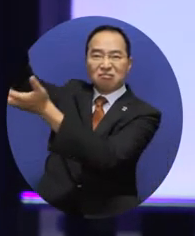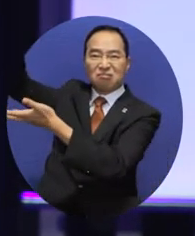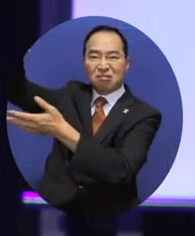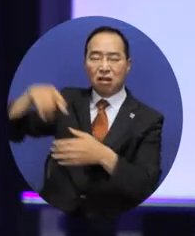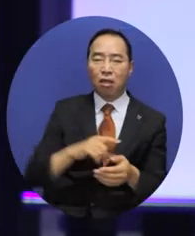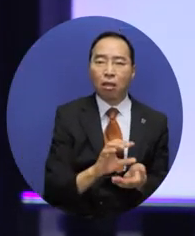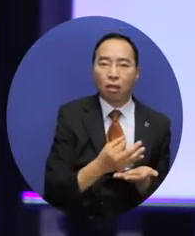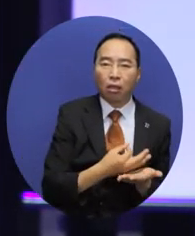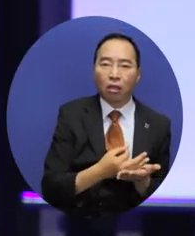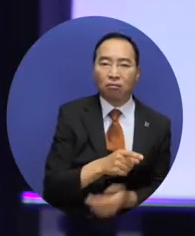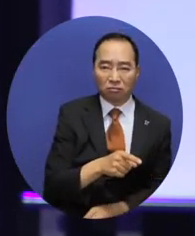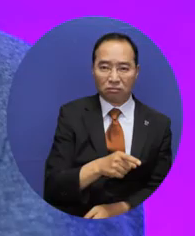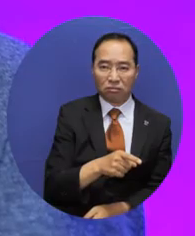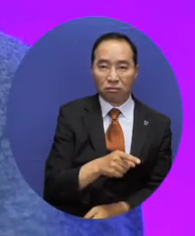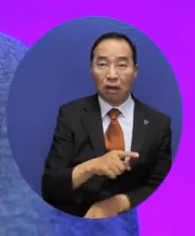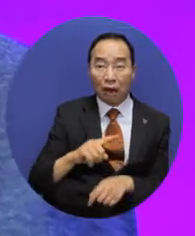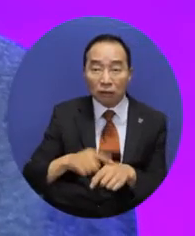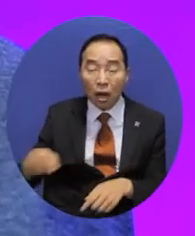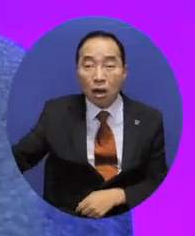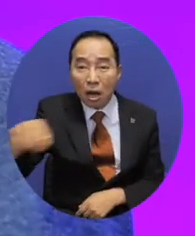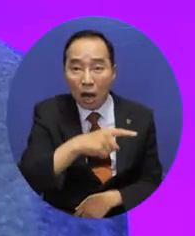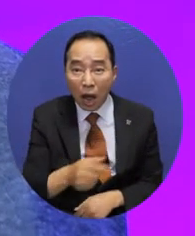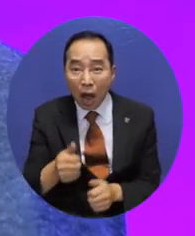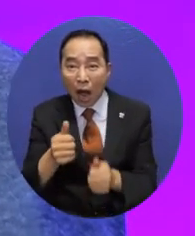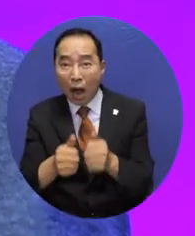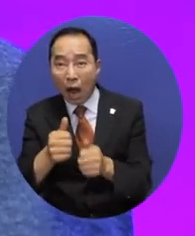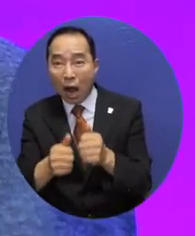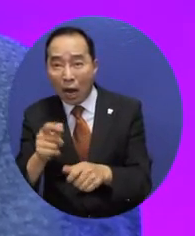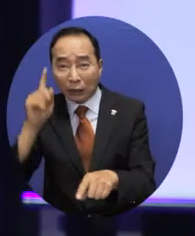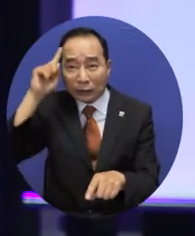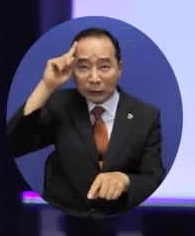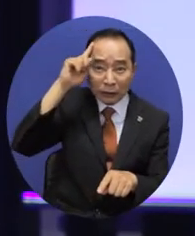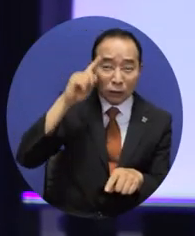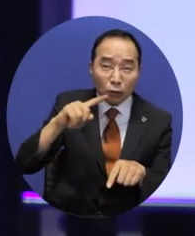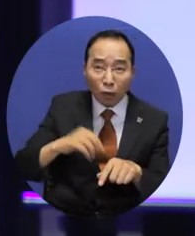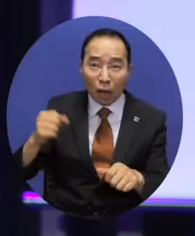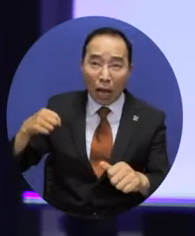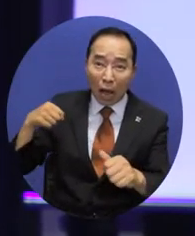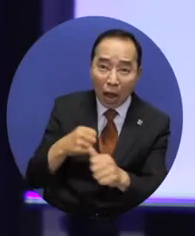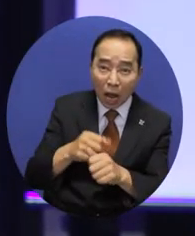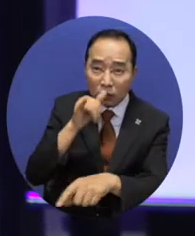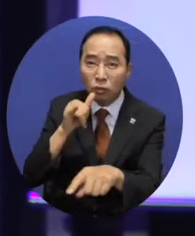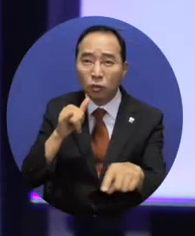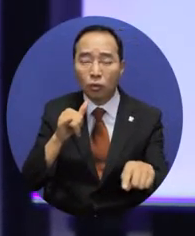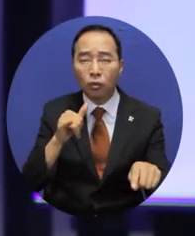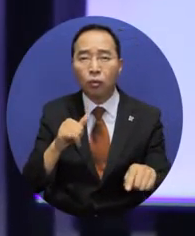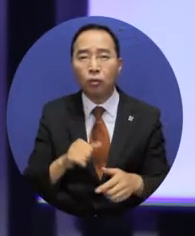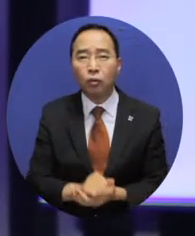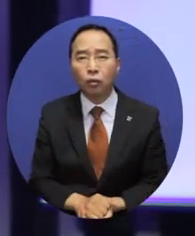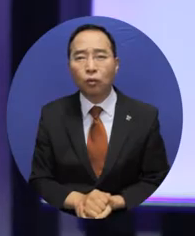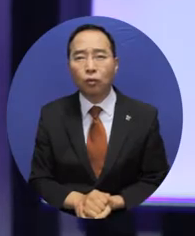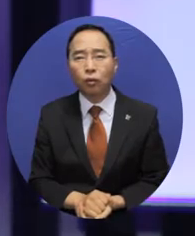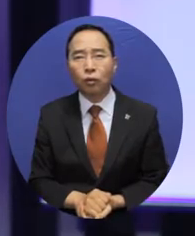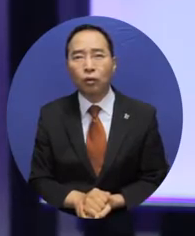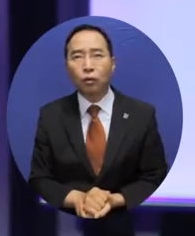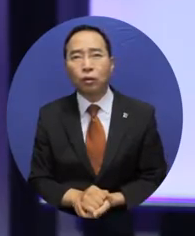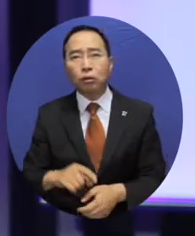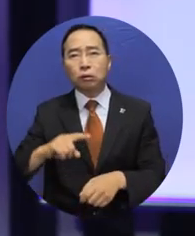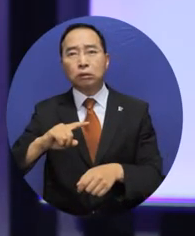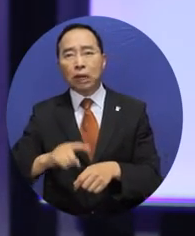경쟁과 스트레스가 증가합니다. 그리고 폭력이 따라서 증가합니다. 또 사회적 모순이 심화하면 사람들이